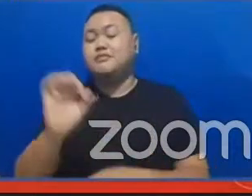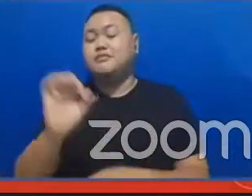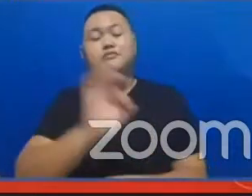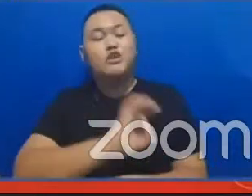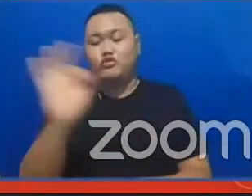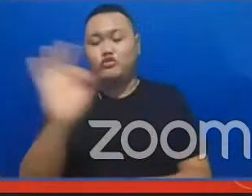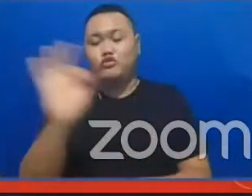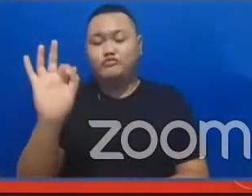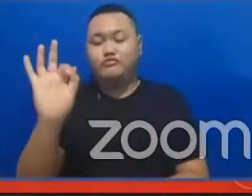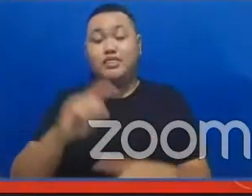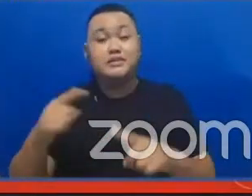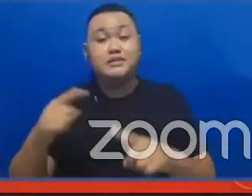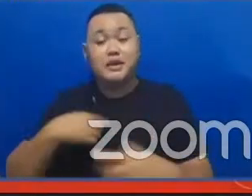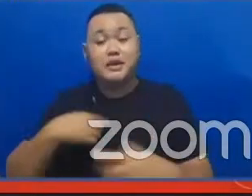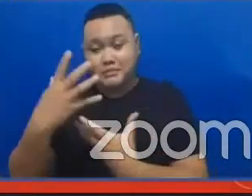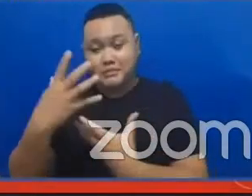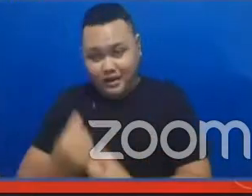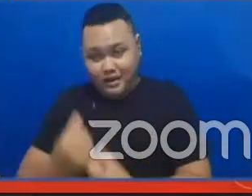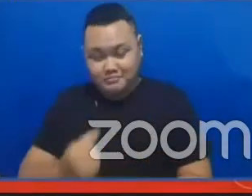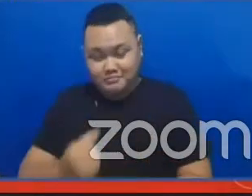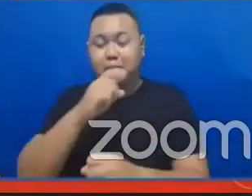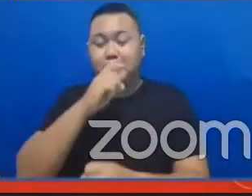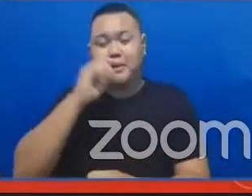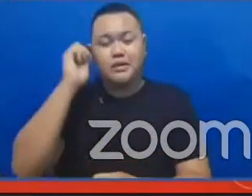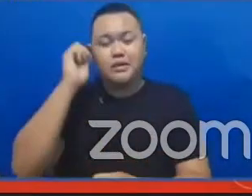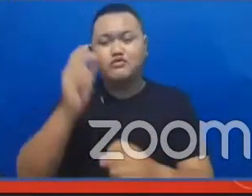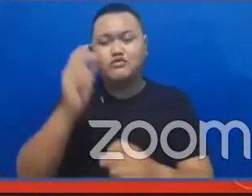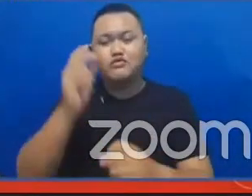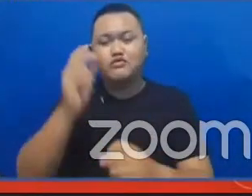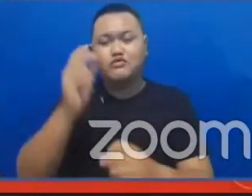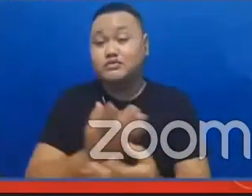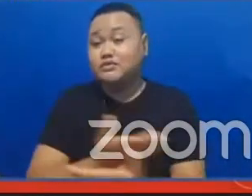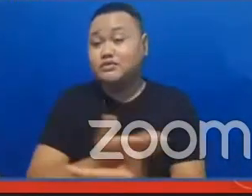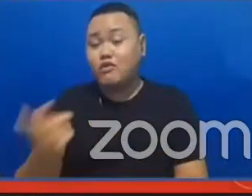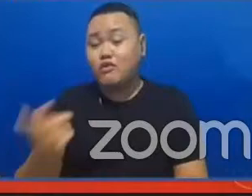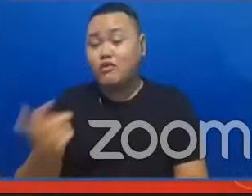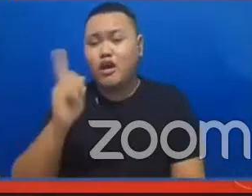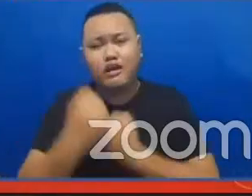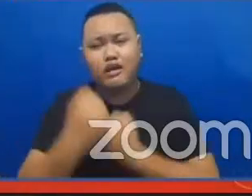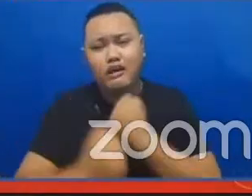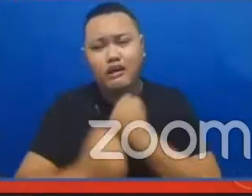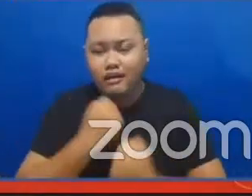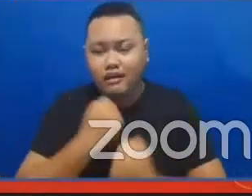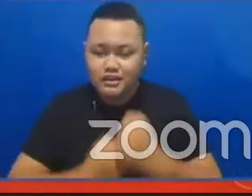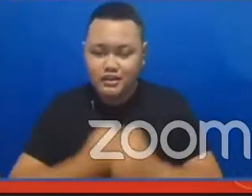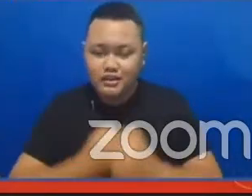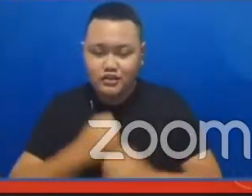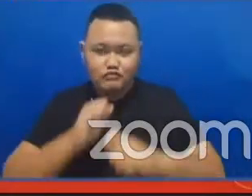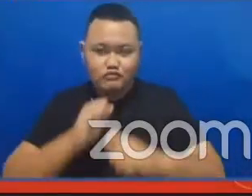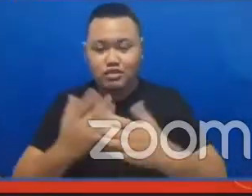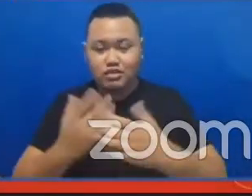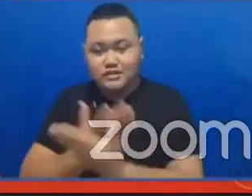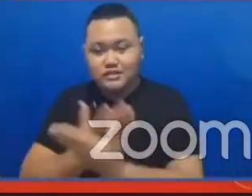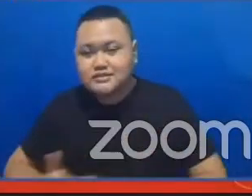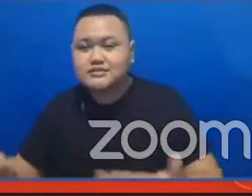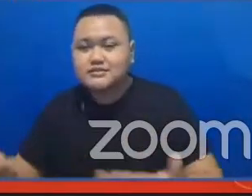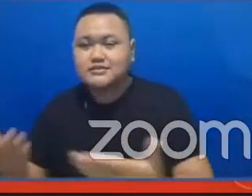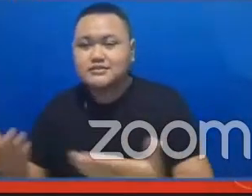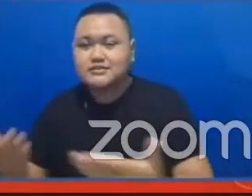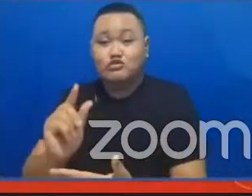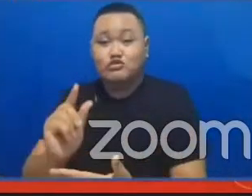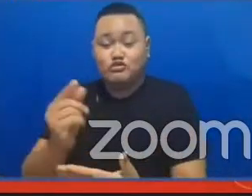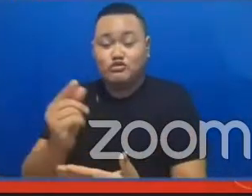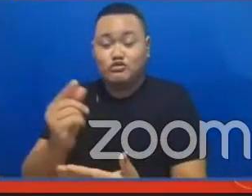Indonesia mulai aktif untuk membuat bahan atau menulis skenario yang bagus untuk